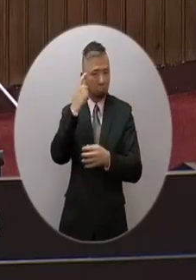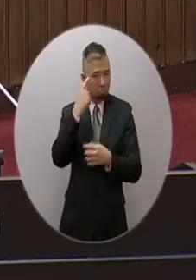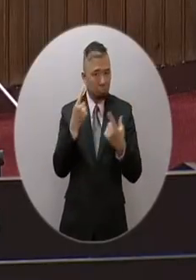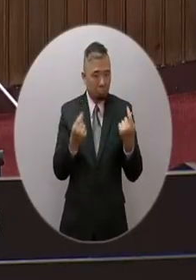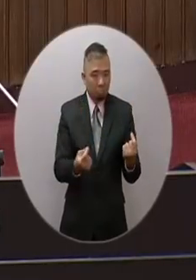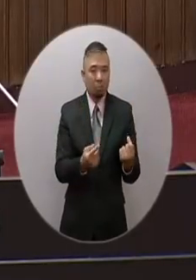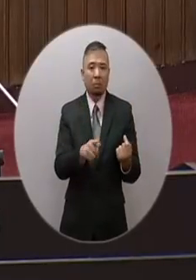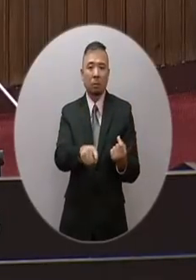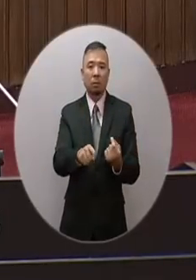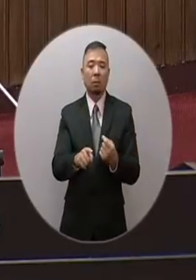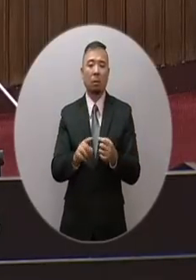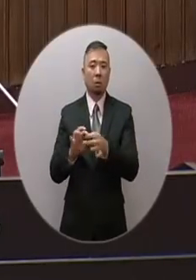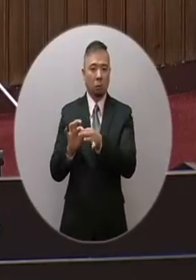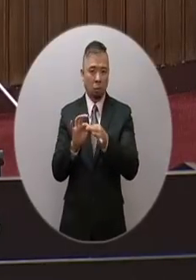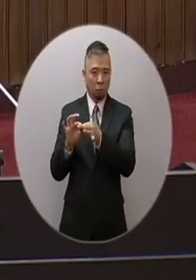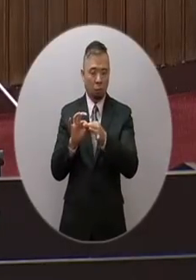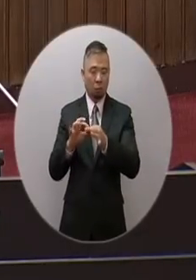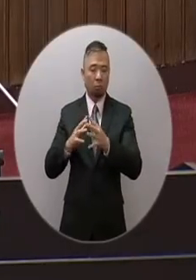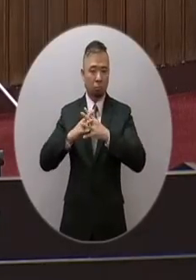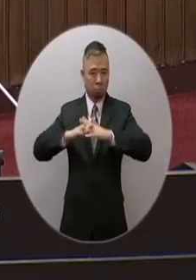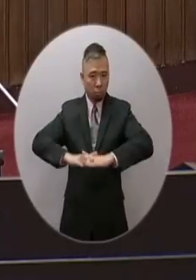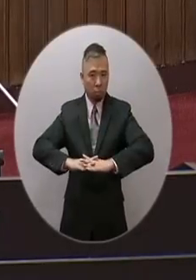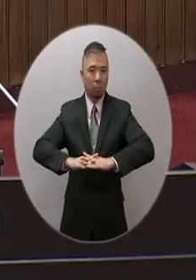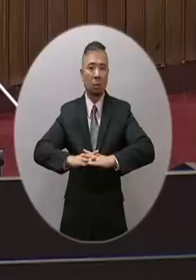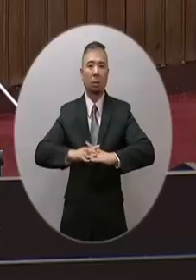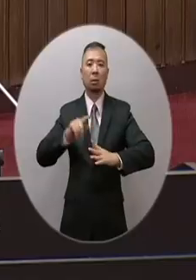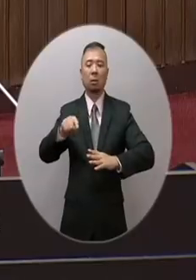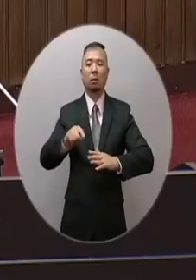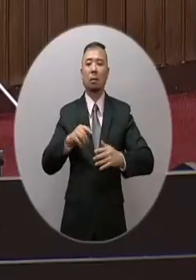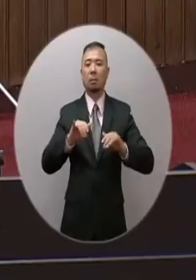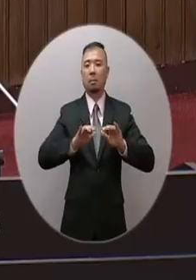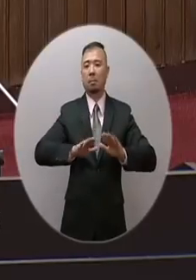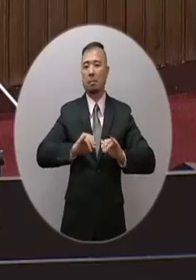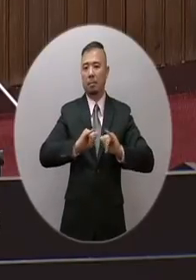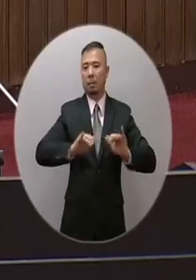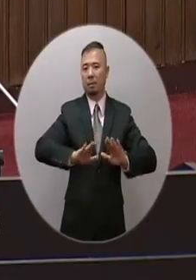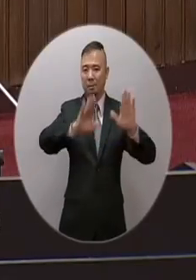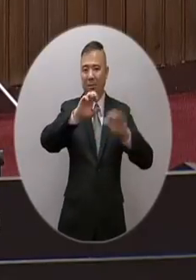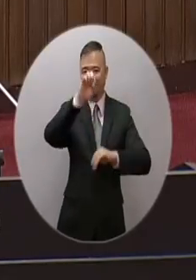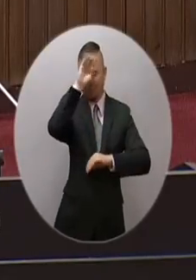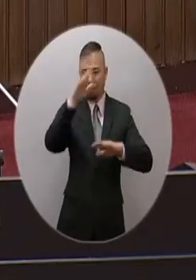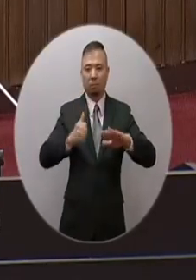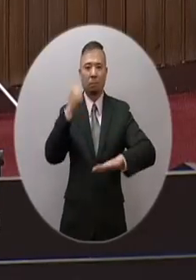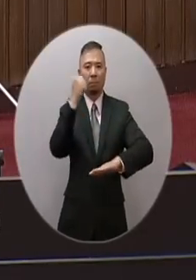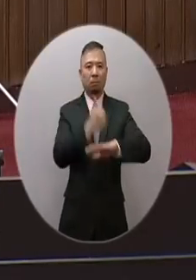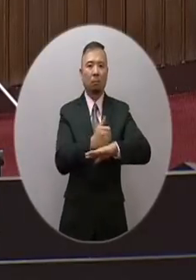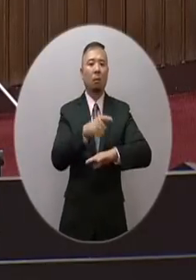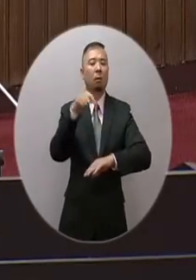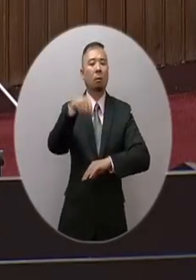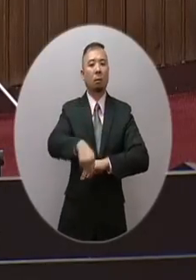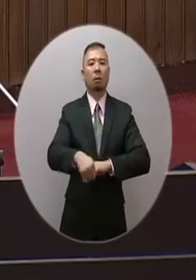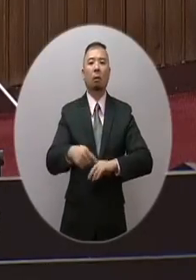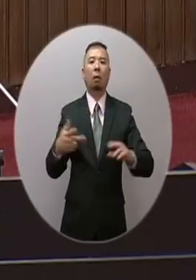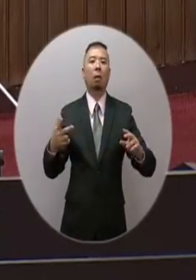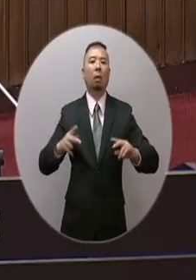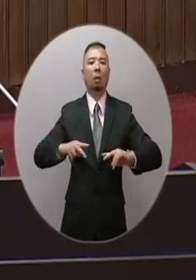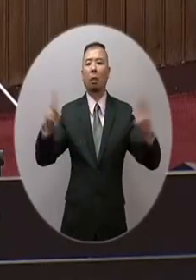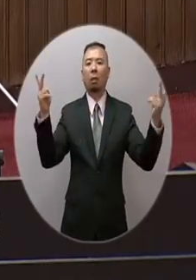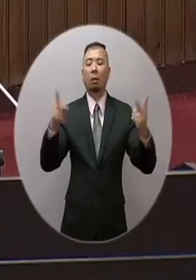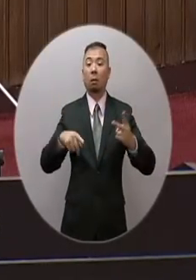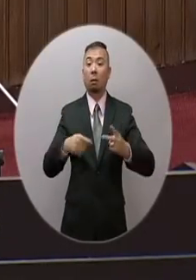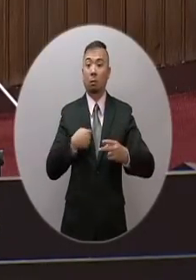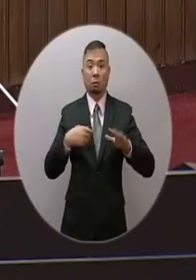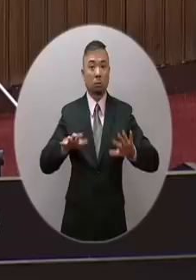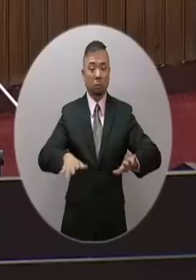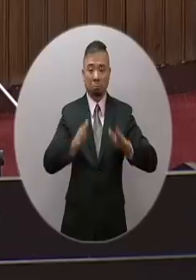系已经因民进党执政而改变。今天习近平不以有无九二共识为题